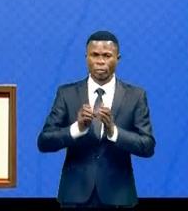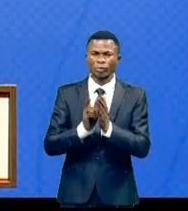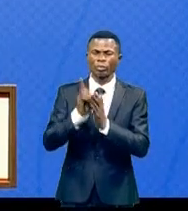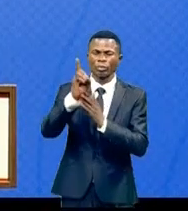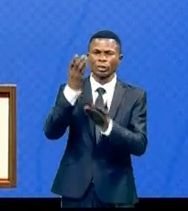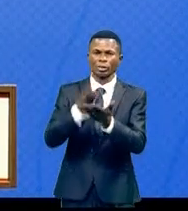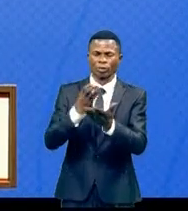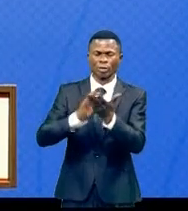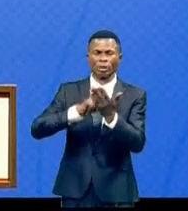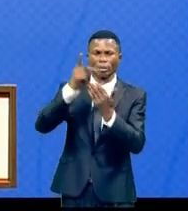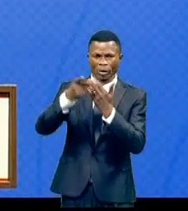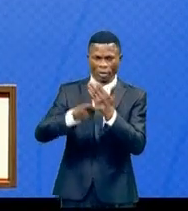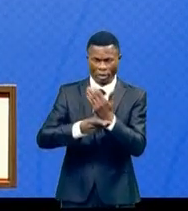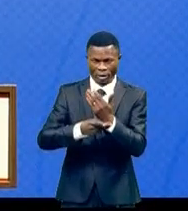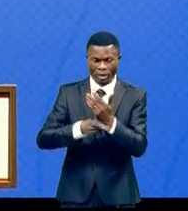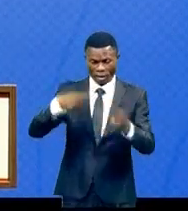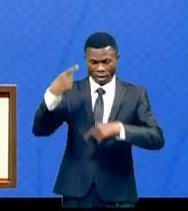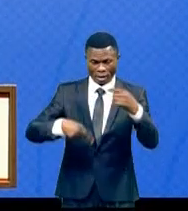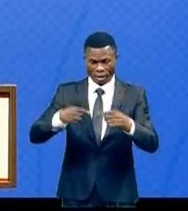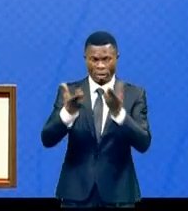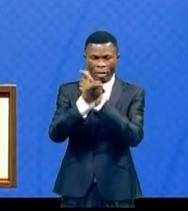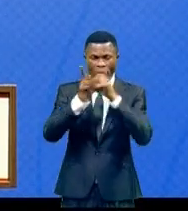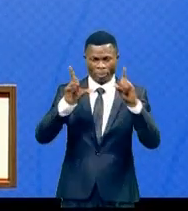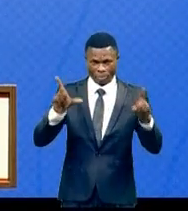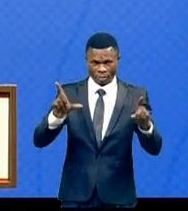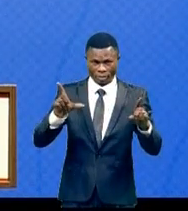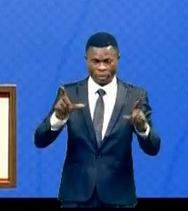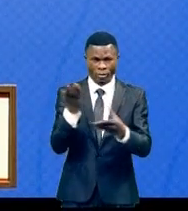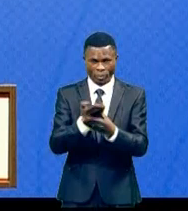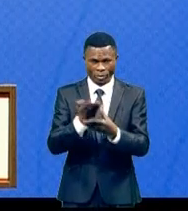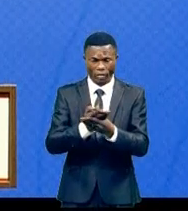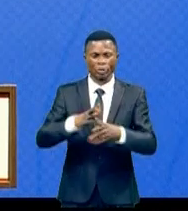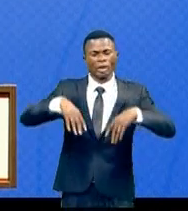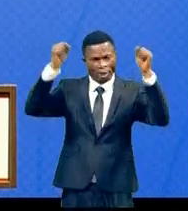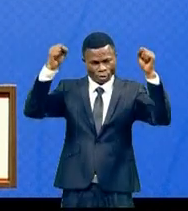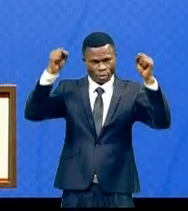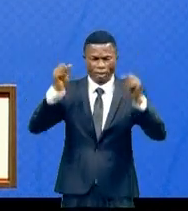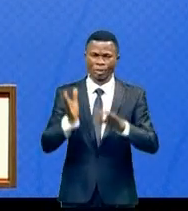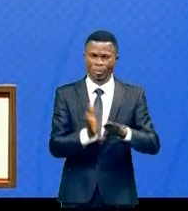budget programme. Après débat et délibération, ce dossier a été adopté.